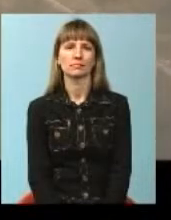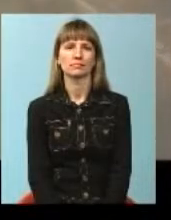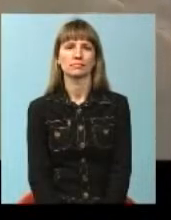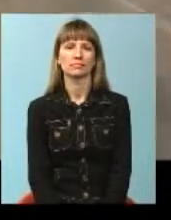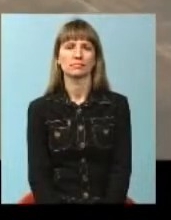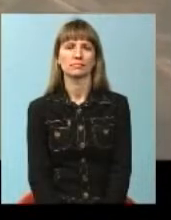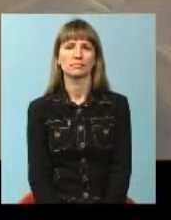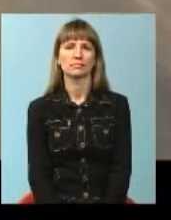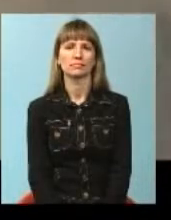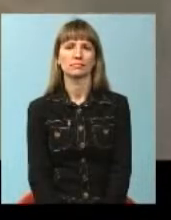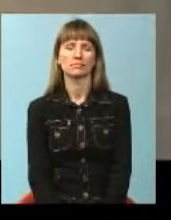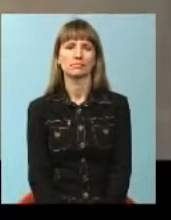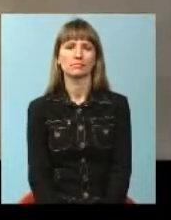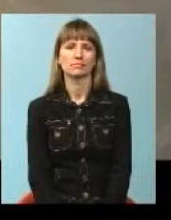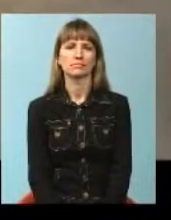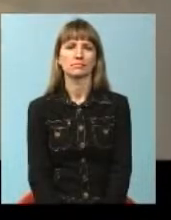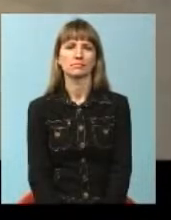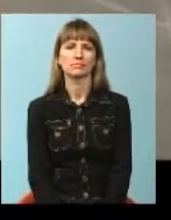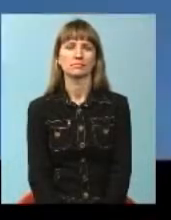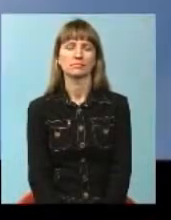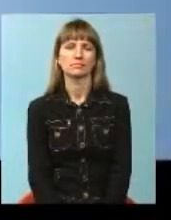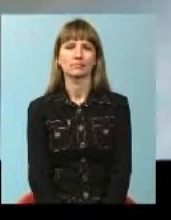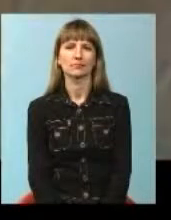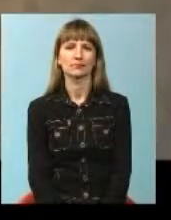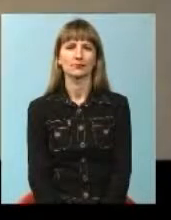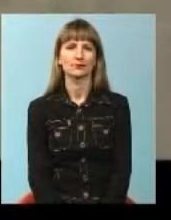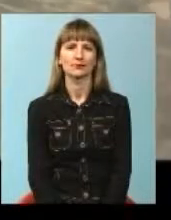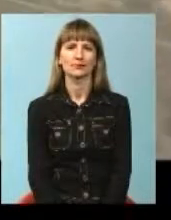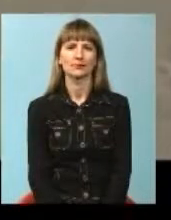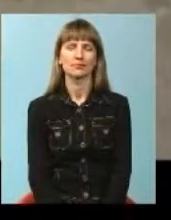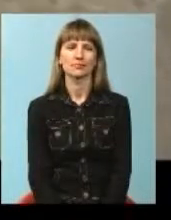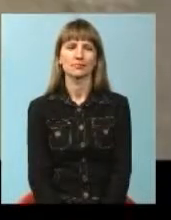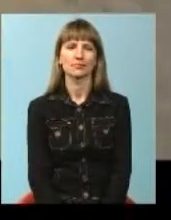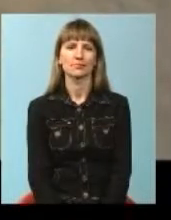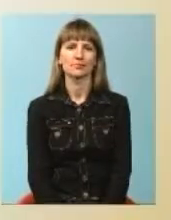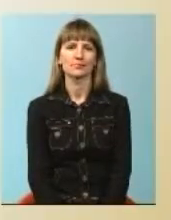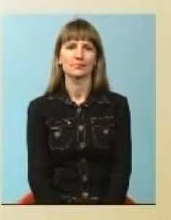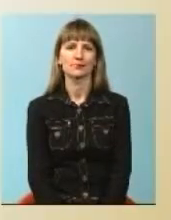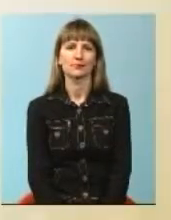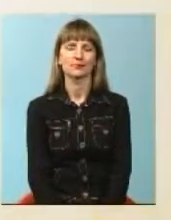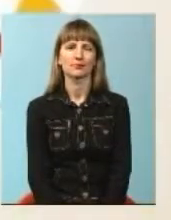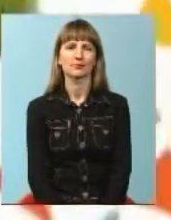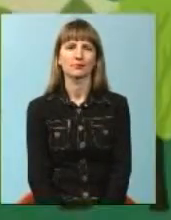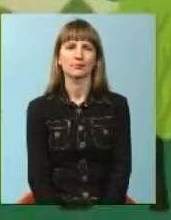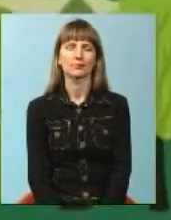paid. And all that glitters is gold, only shooting stars.